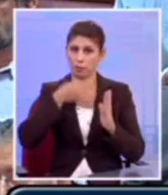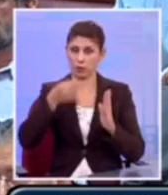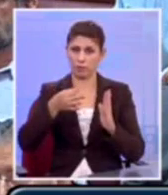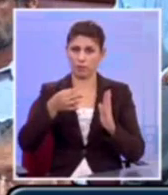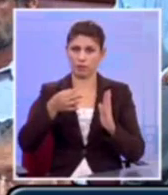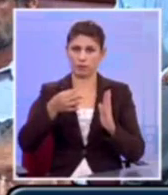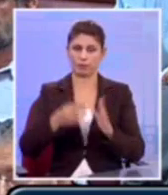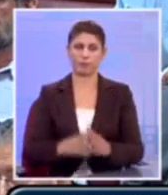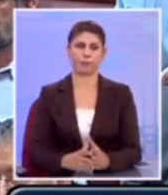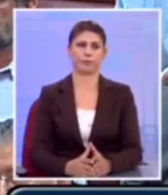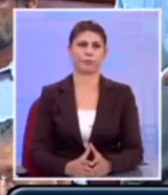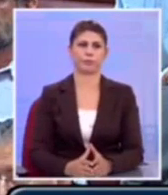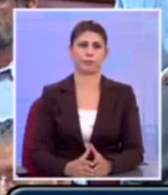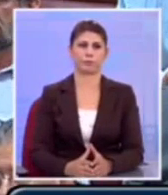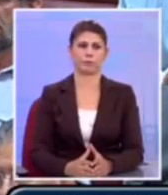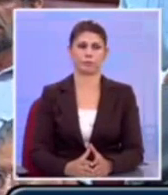της.